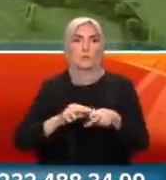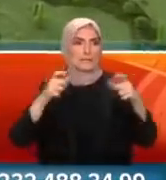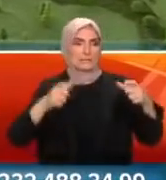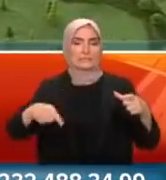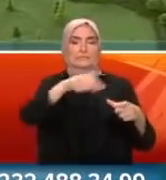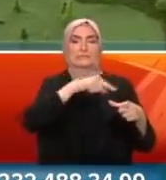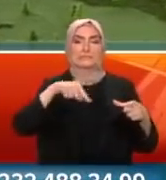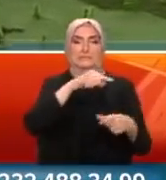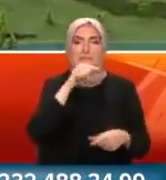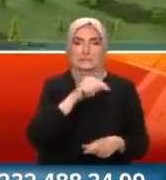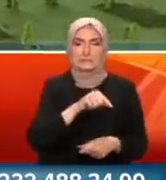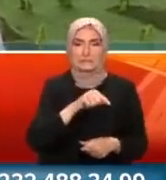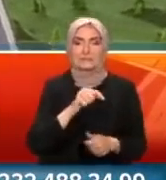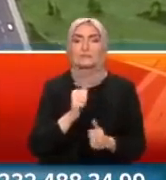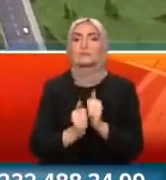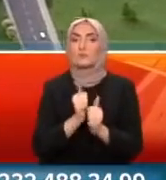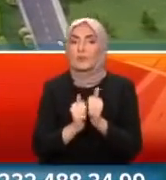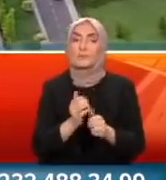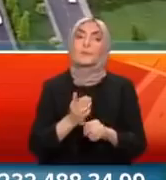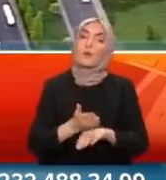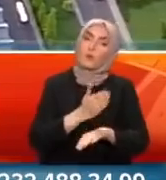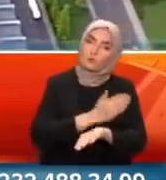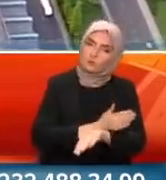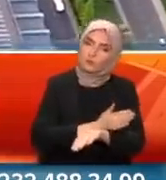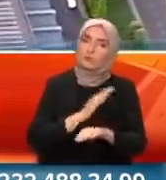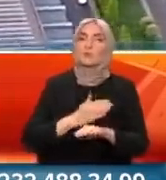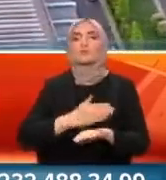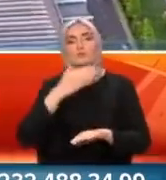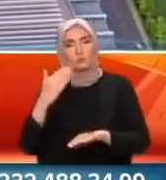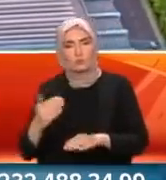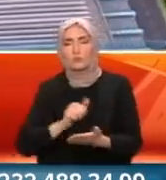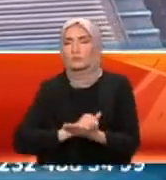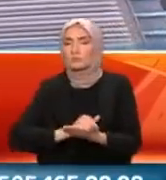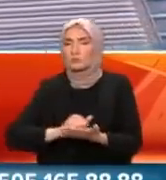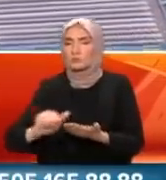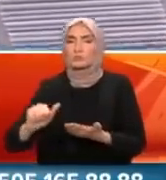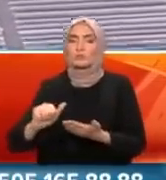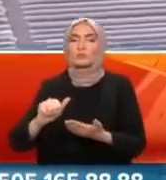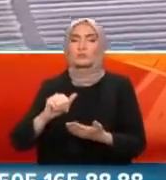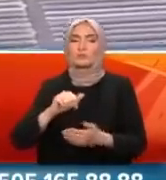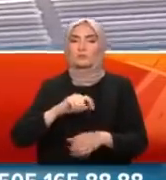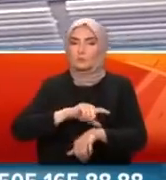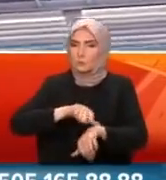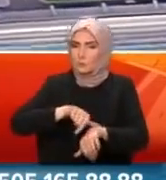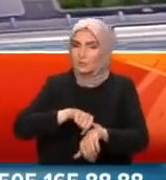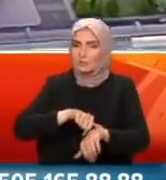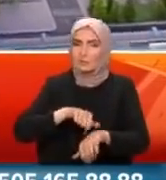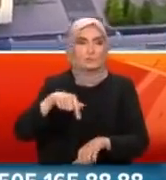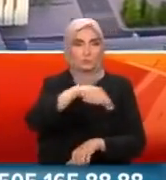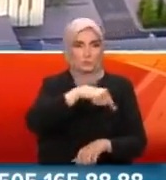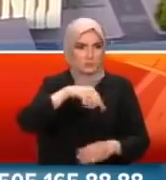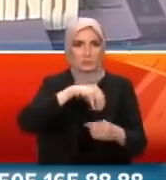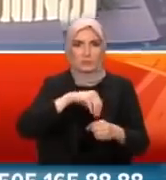in üretim öncesinden üretim sonrasına kadarki tüm süreçlerini burada idare